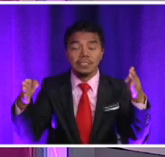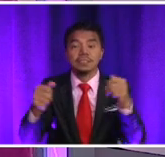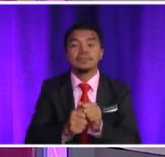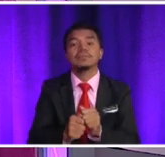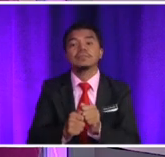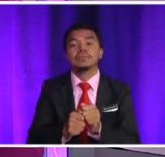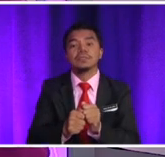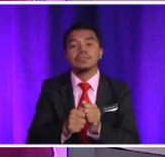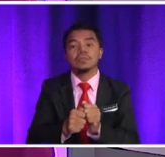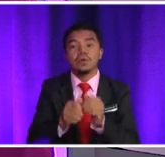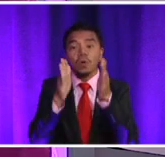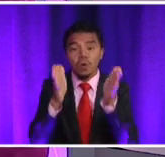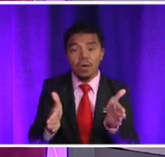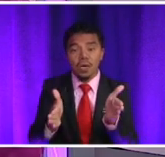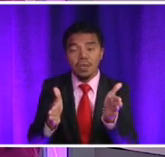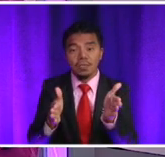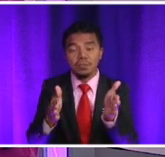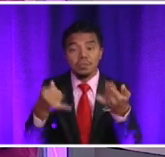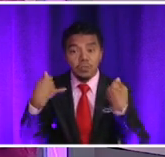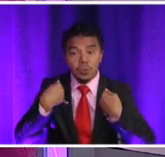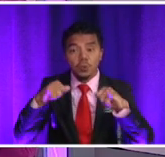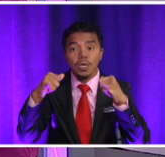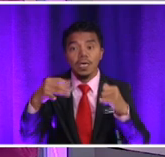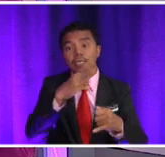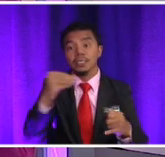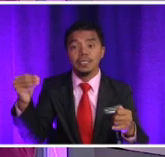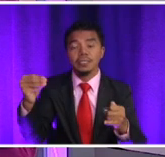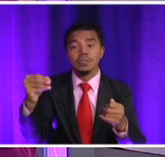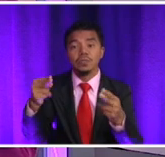jual beli tapi kalau usaha wanita